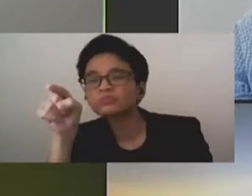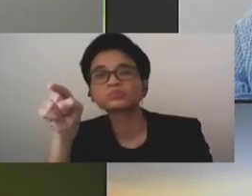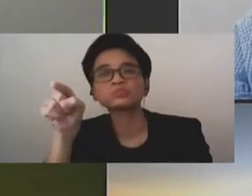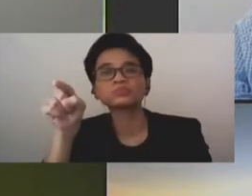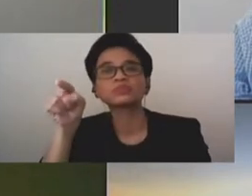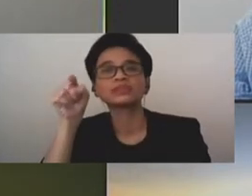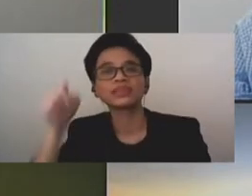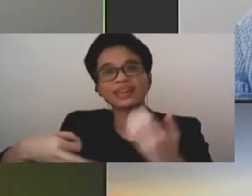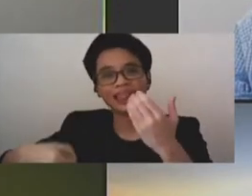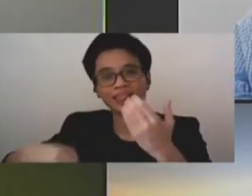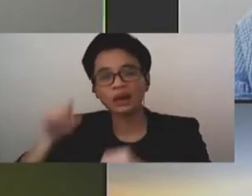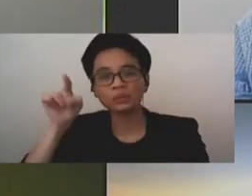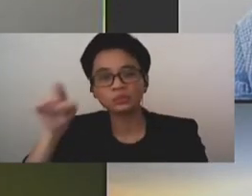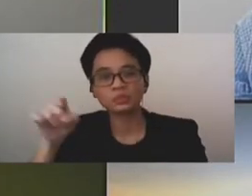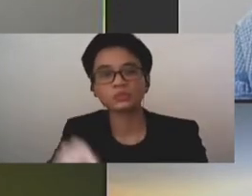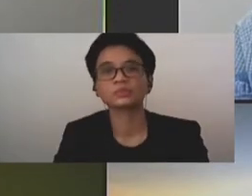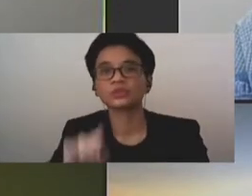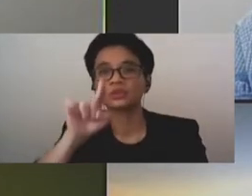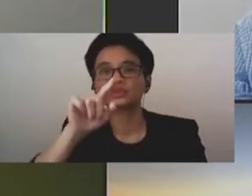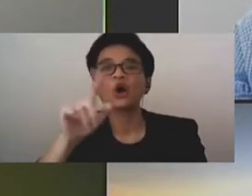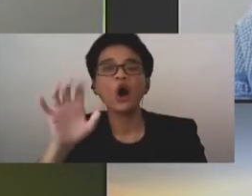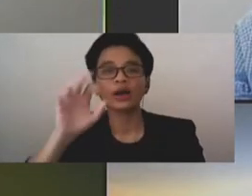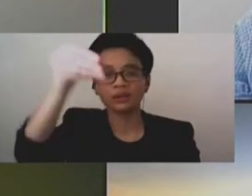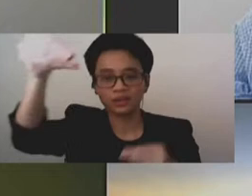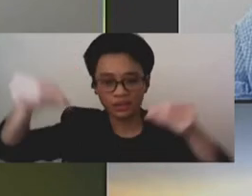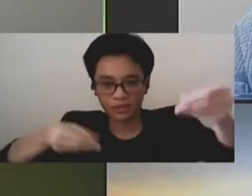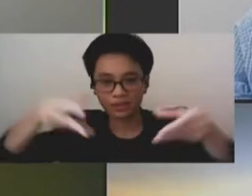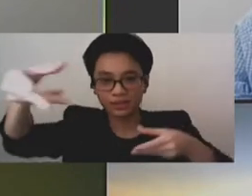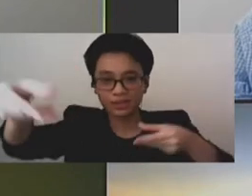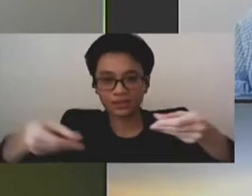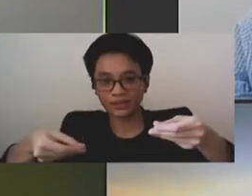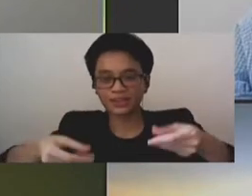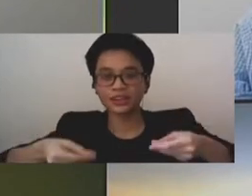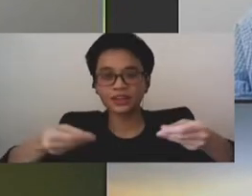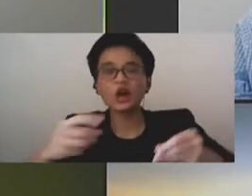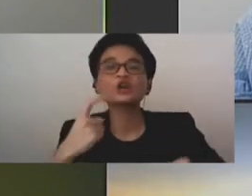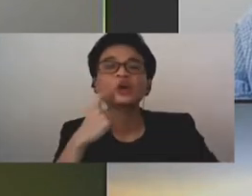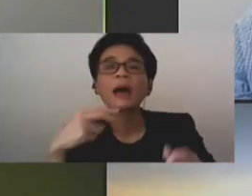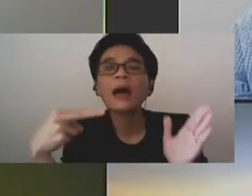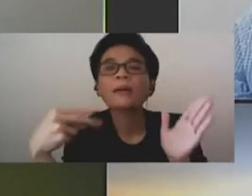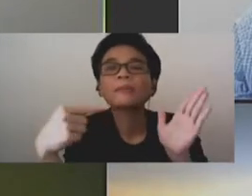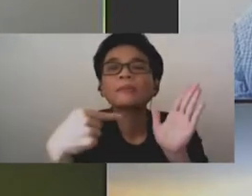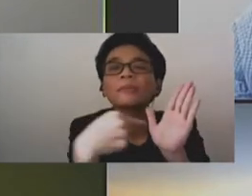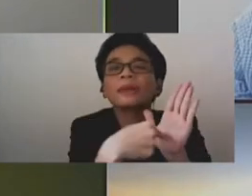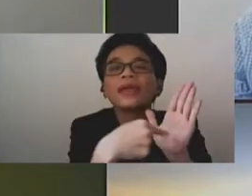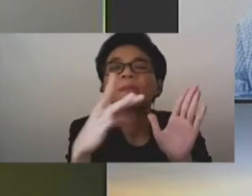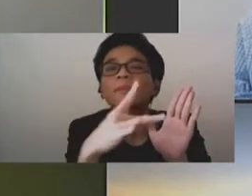ini lagi. Dia konsisten. Oh ya sudah, berarti dia memang senang musik kayak gitu. Jadi